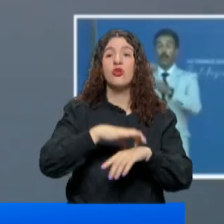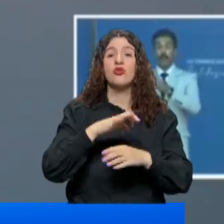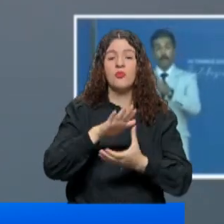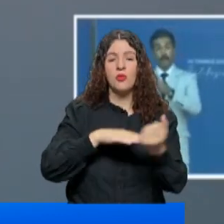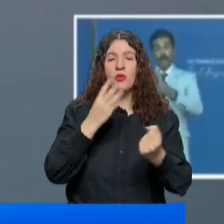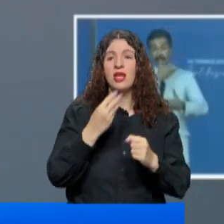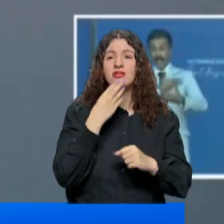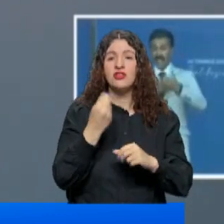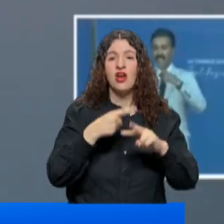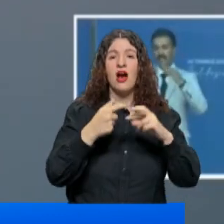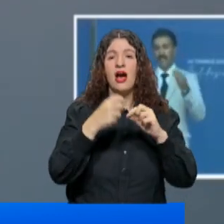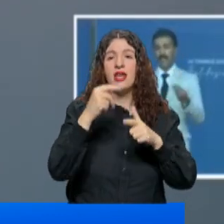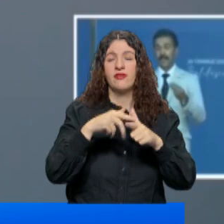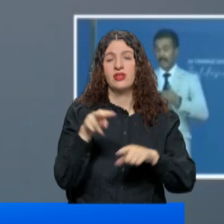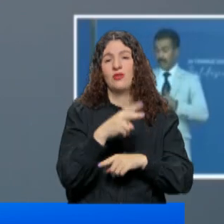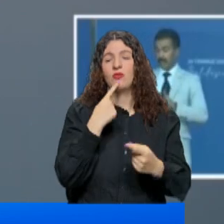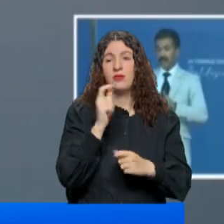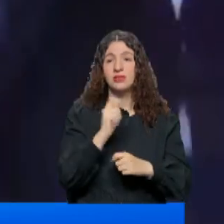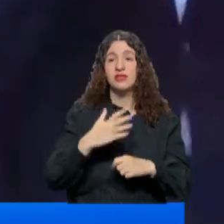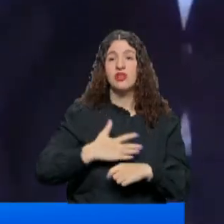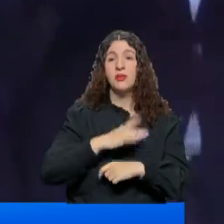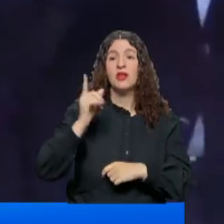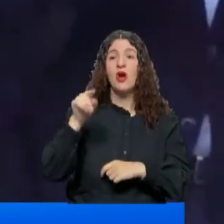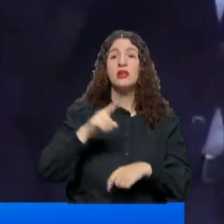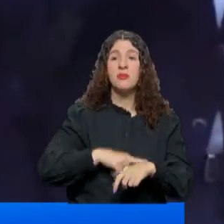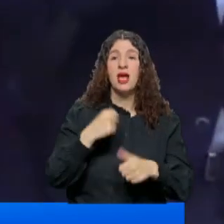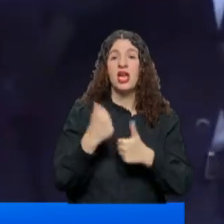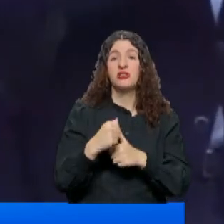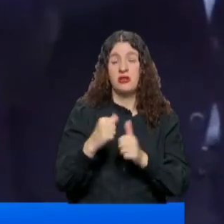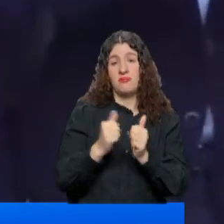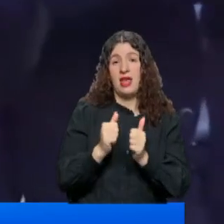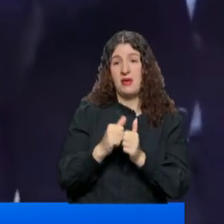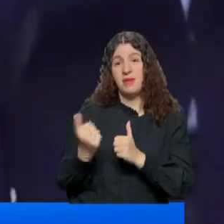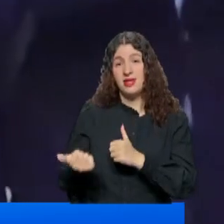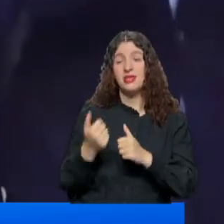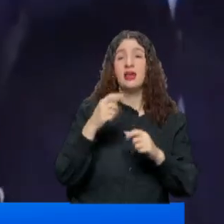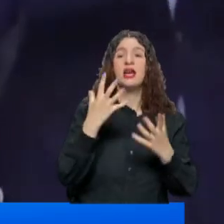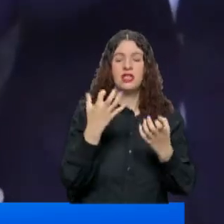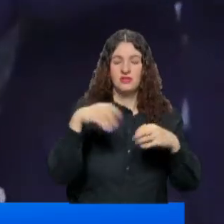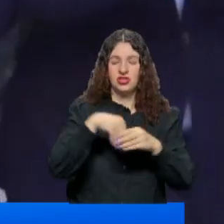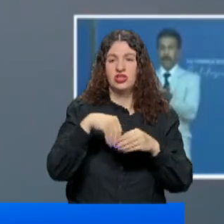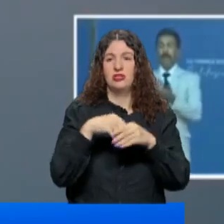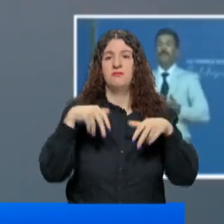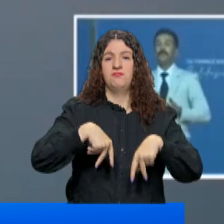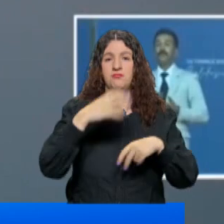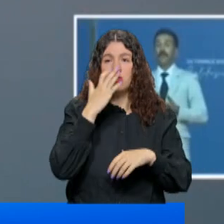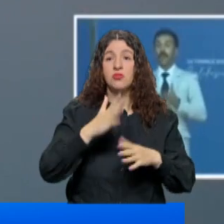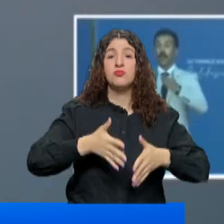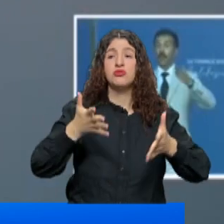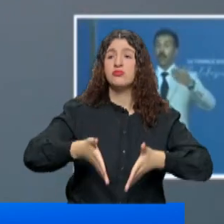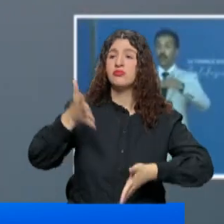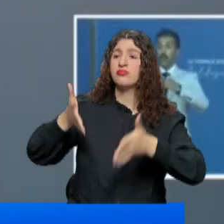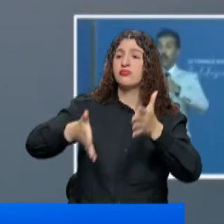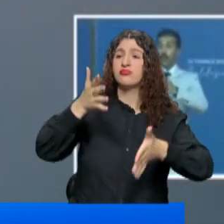genç doktor Arif Onur Poyraz konuştu. CHP lideri o sırada eşi Selvi Kılıçdaroğlu ile birlikte kalabalığın arasındaydı. Büyük